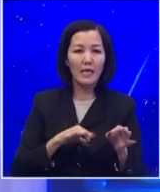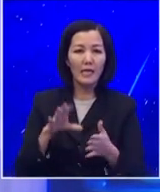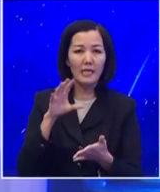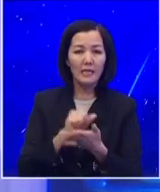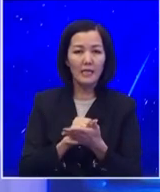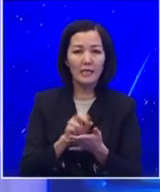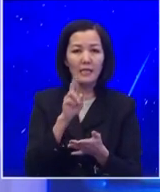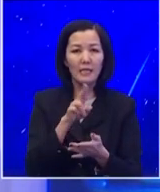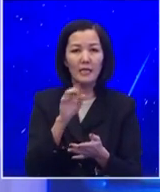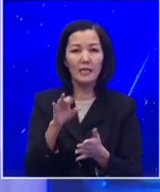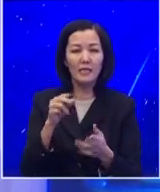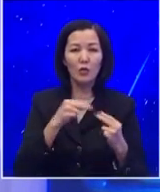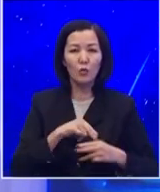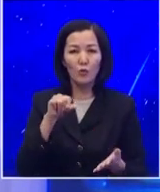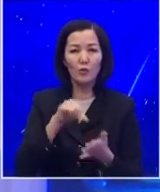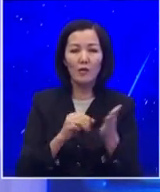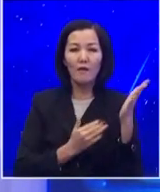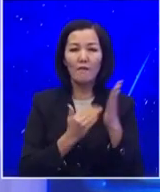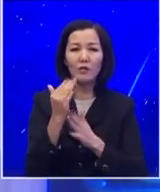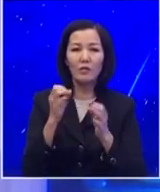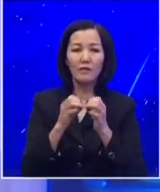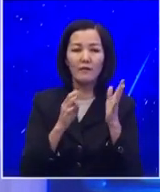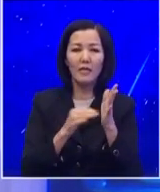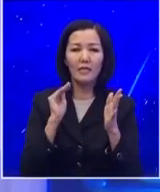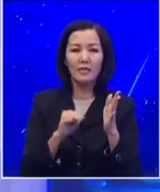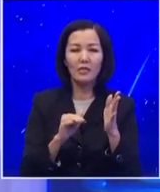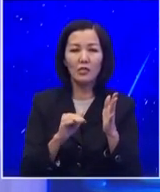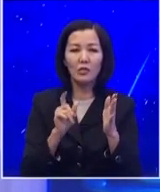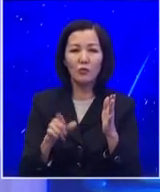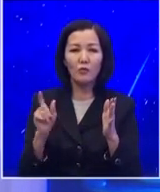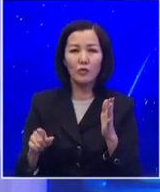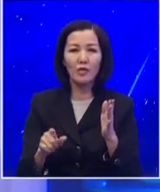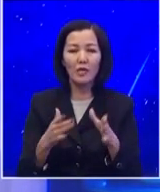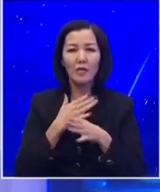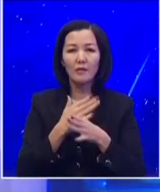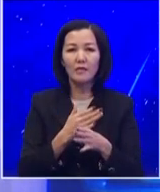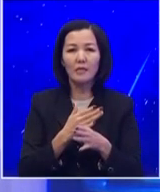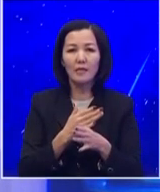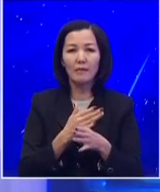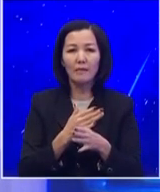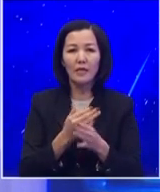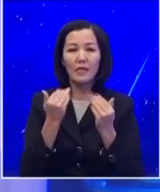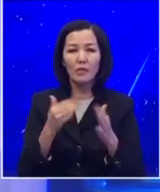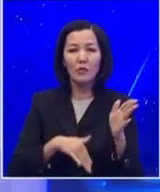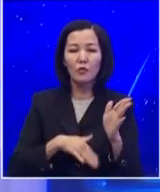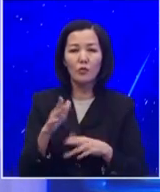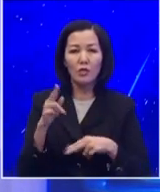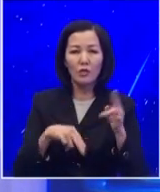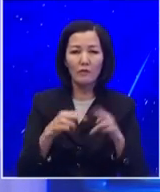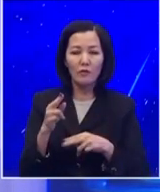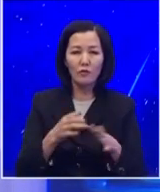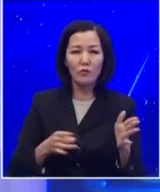ДКЗ трудоустроено свыше 19 тысяч ЖТСУСцев. Поспособствовала антикризисная мера и